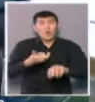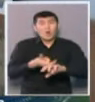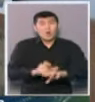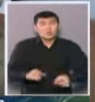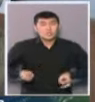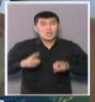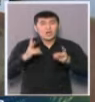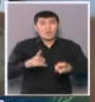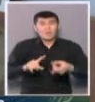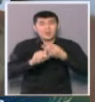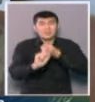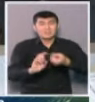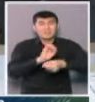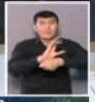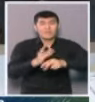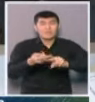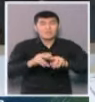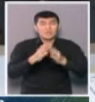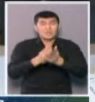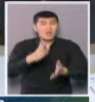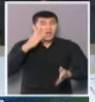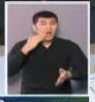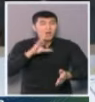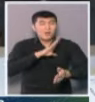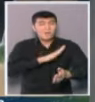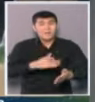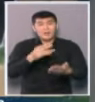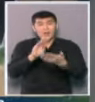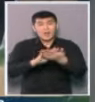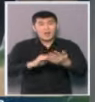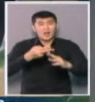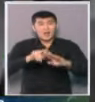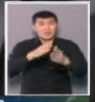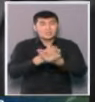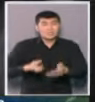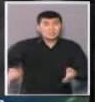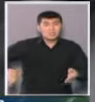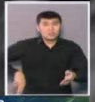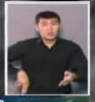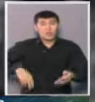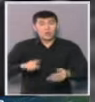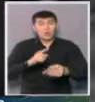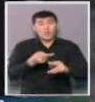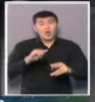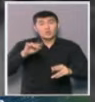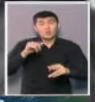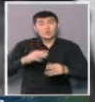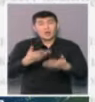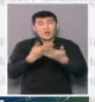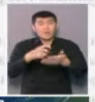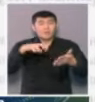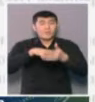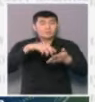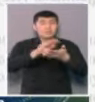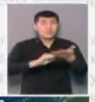имени Мазгута Акимбаева, расположенного в Алматы. Мы обратились к генеральному директору учреждения. Тухтасын Ерубаев дал нам